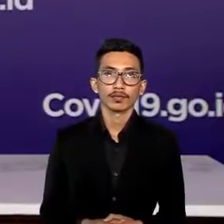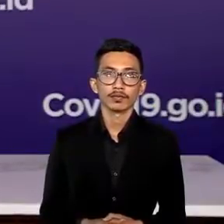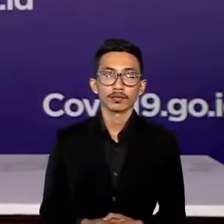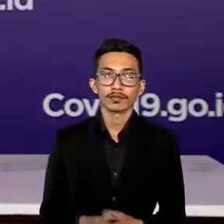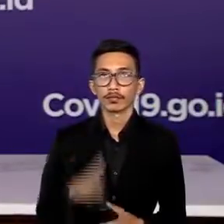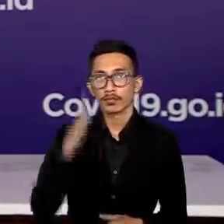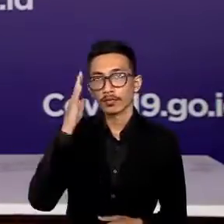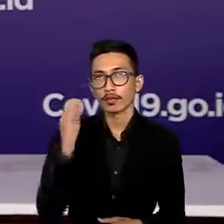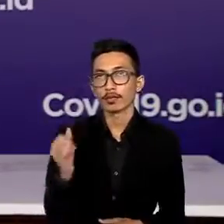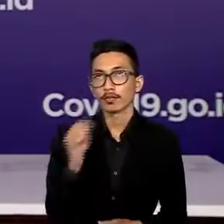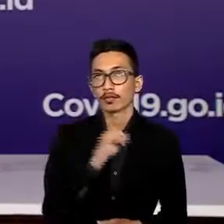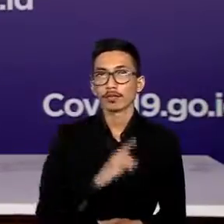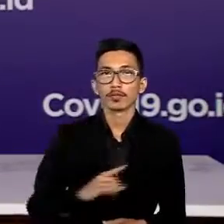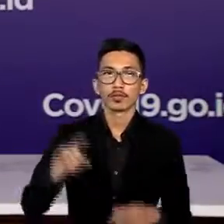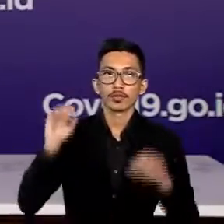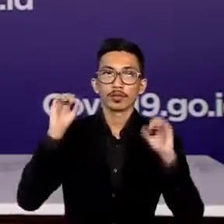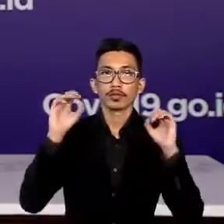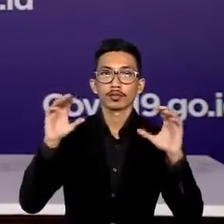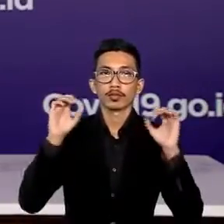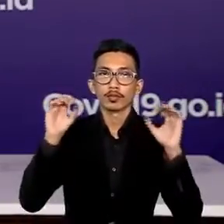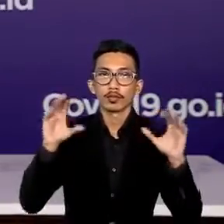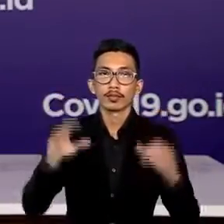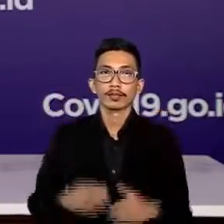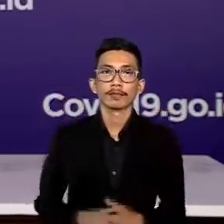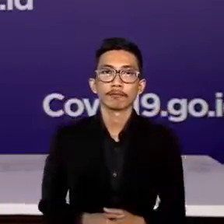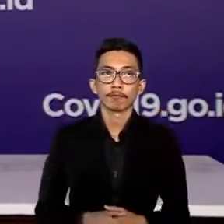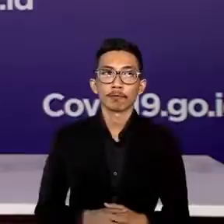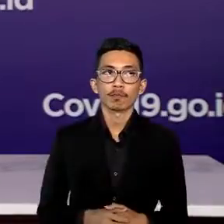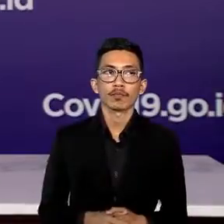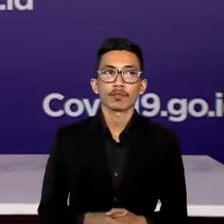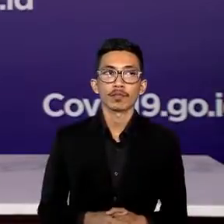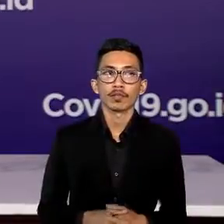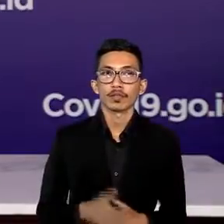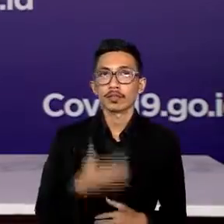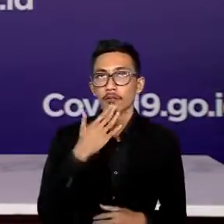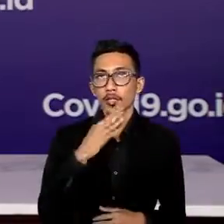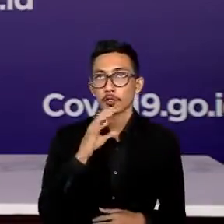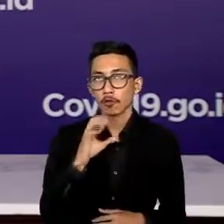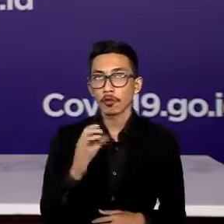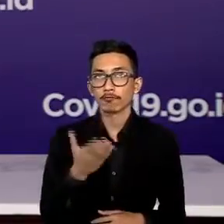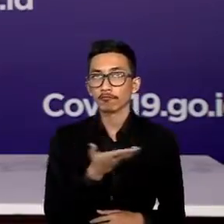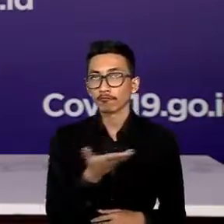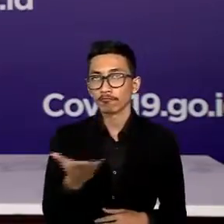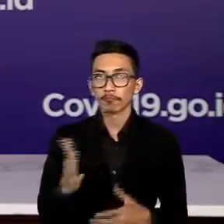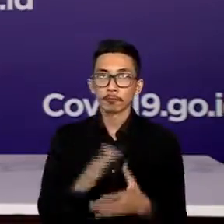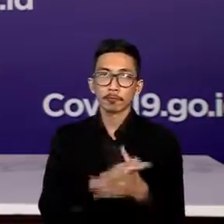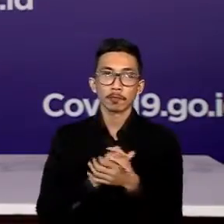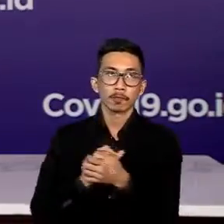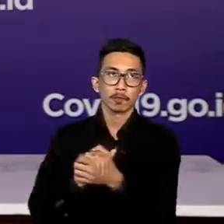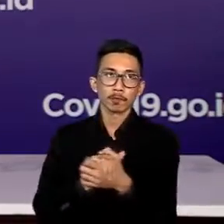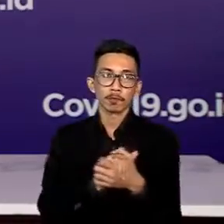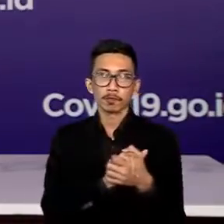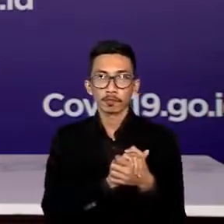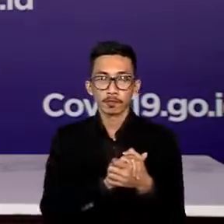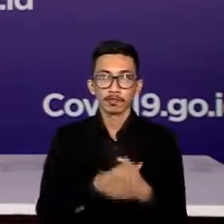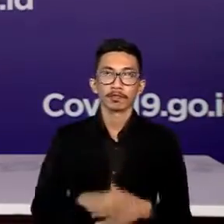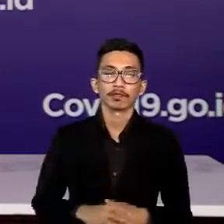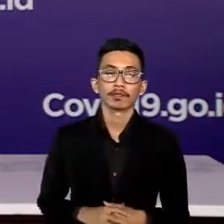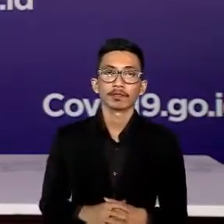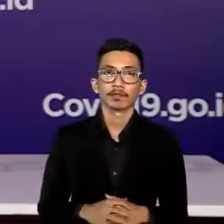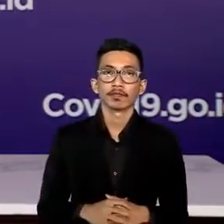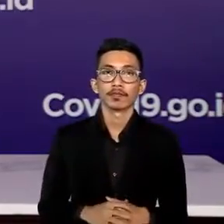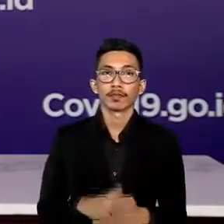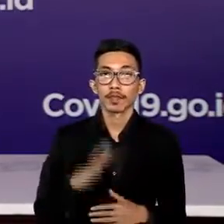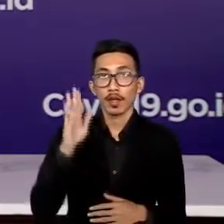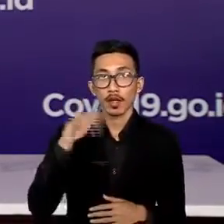Hai assalamualaikum warahmatullahi wabarakatuh selamat sore salam sejahtera untuk kita semuanya Hari ini